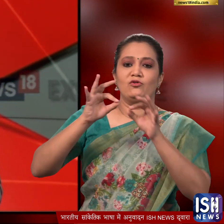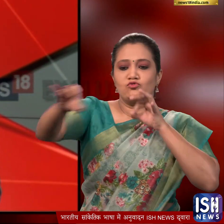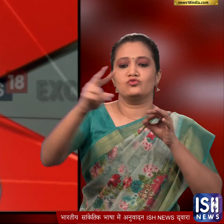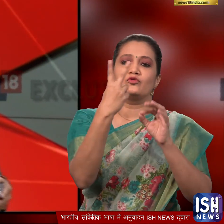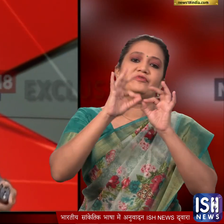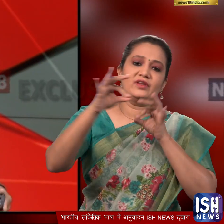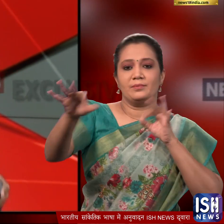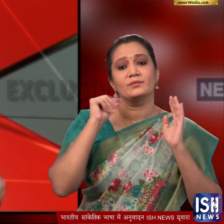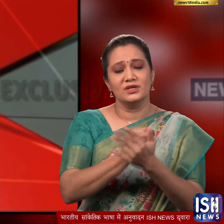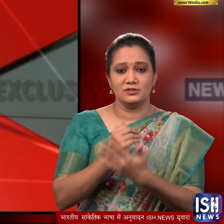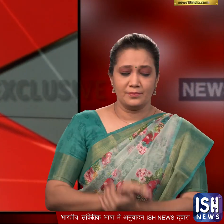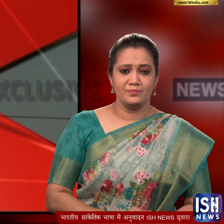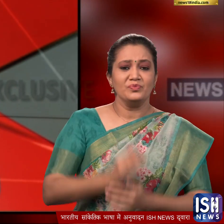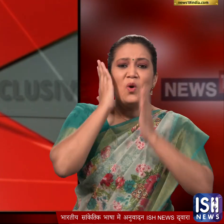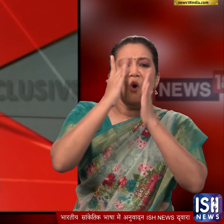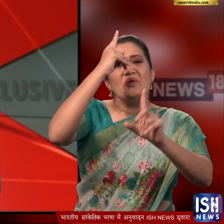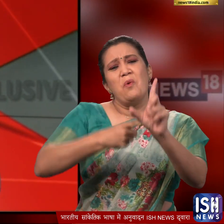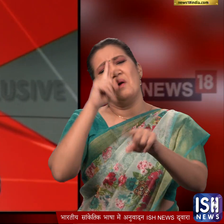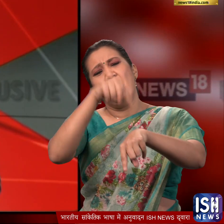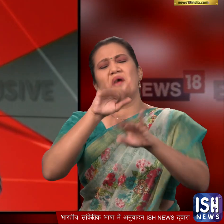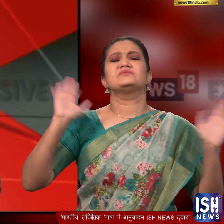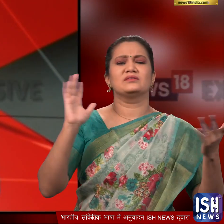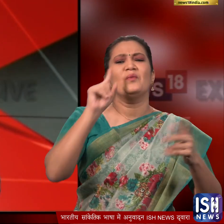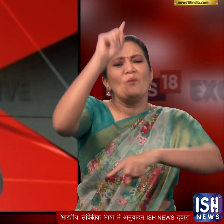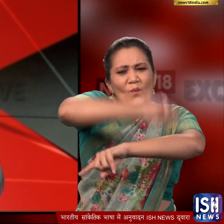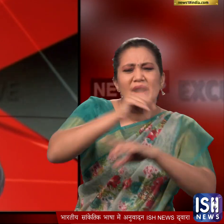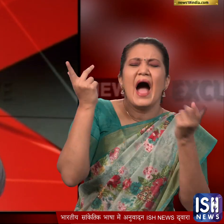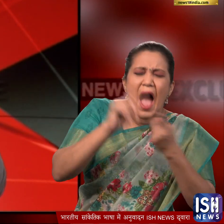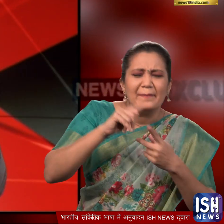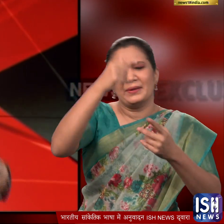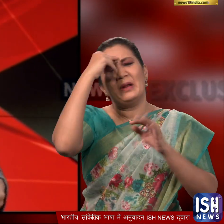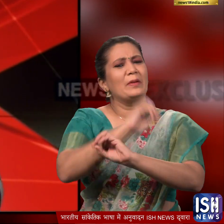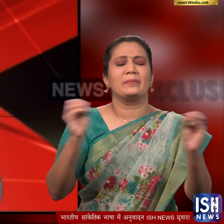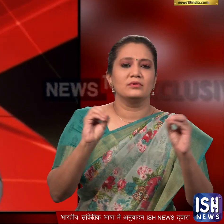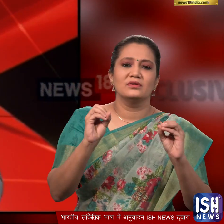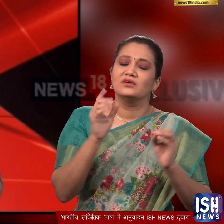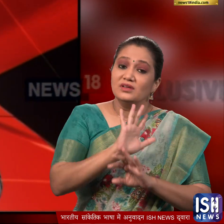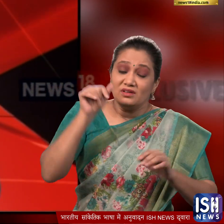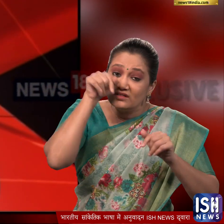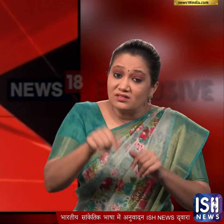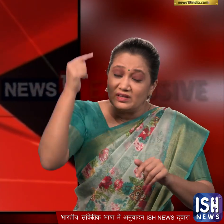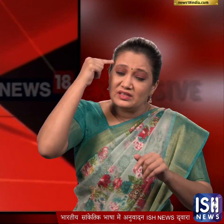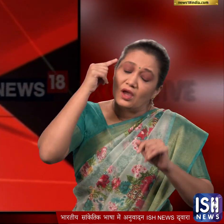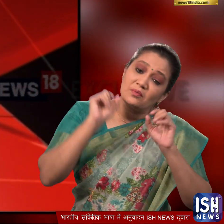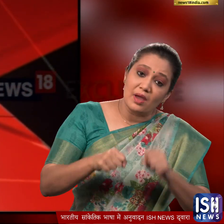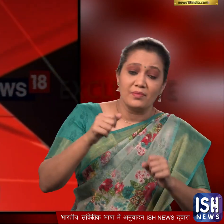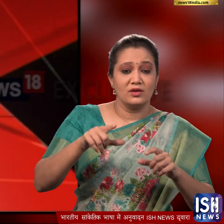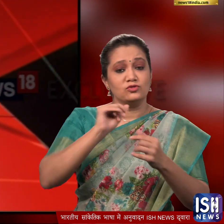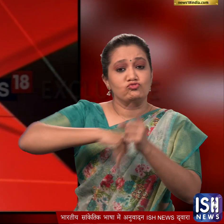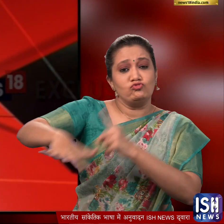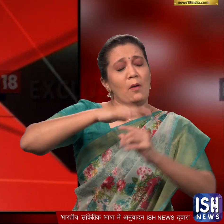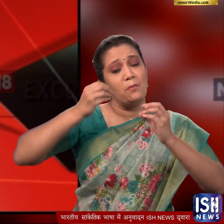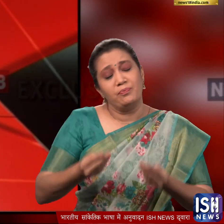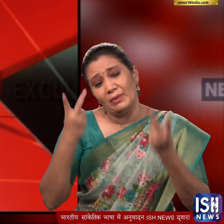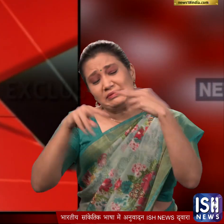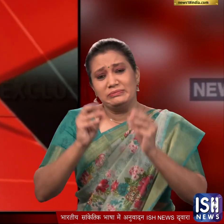समझें। हमें बहुत से लोग ये सोच रहे हैं कि होली साल में एक ही बार आती है, एक दिन त्योहार मनाने से क्या बिगड़ जाएगा। हमारी ऐसी ही सोच हालात बिगाड़ सकती